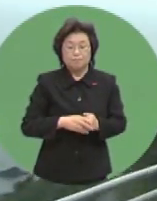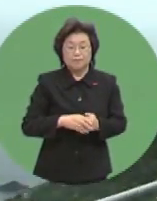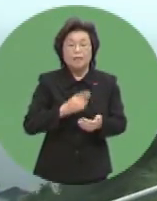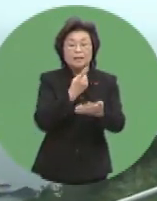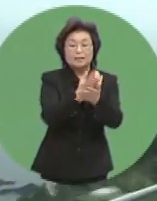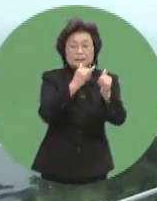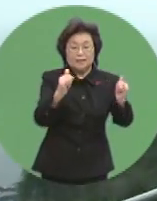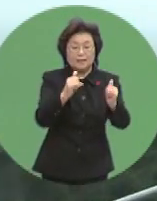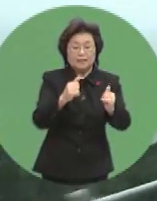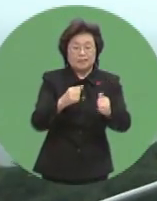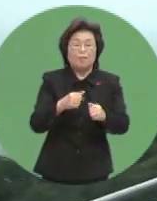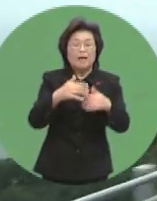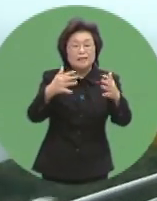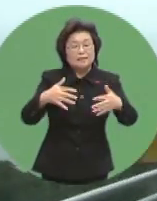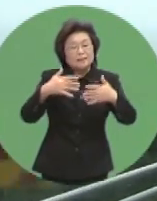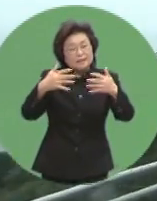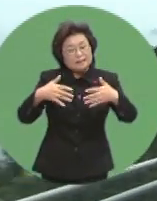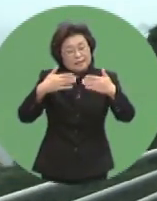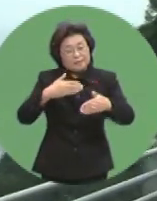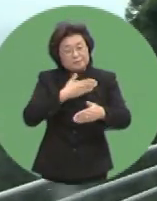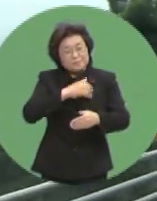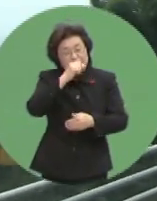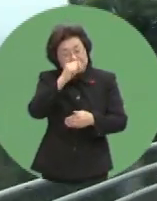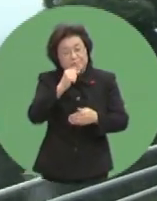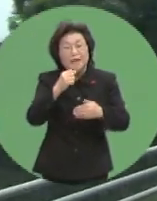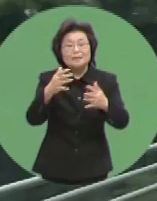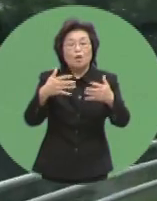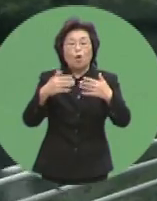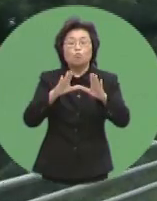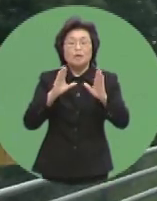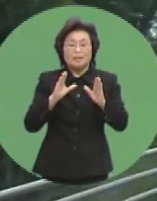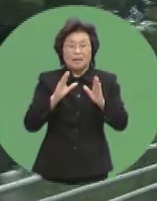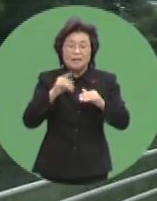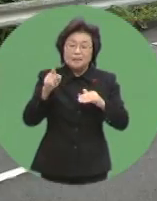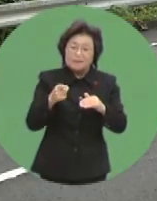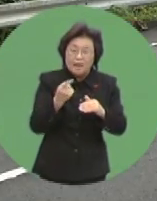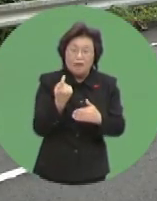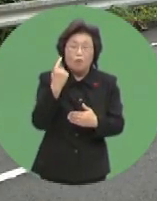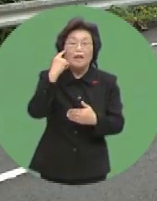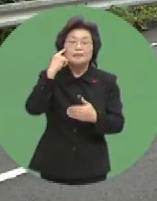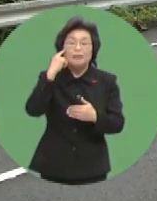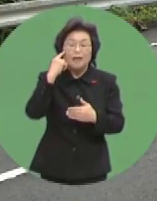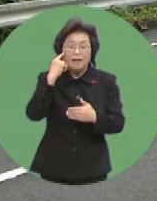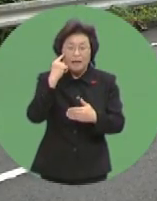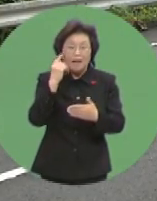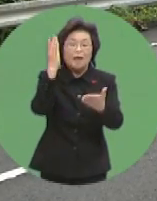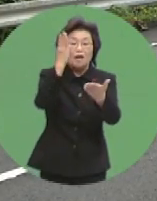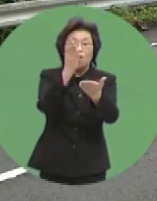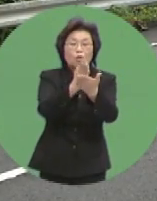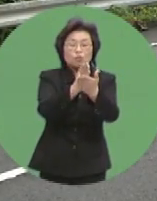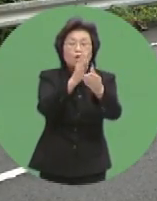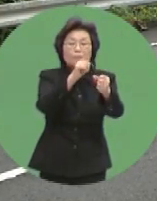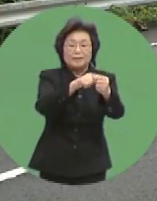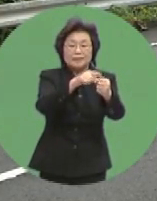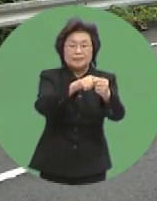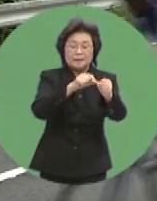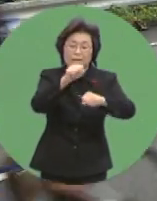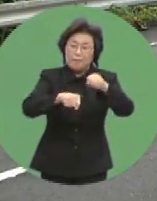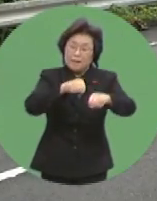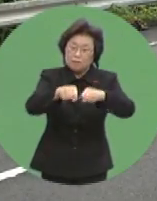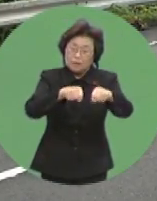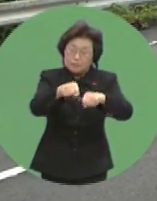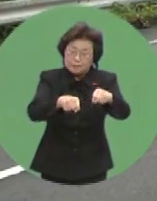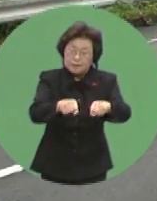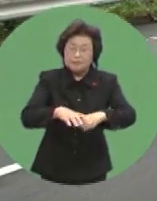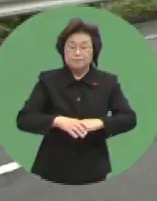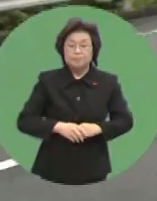は県南の爽やかな風を全身に受け、壮大な自然を体感しながらゴールを目指してペダルを踏み進めてい